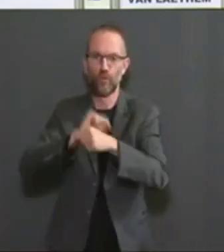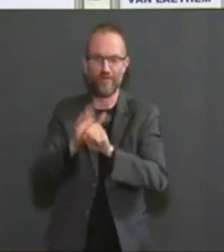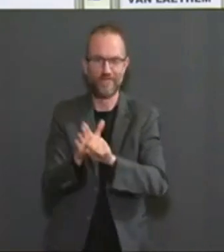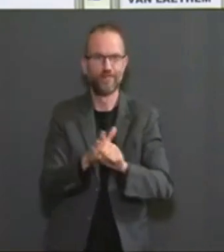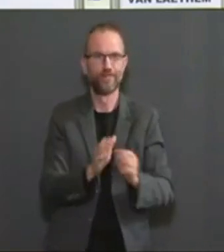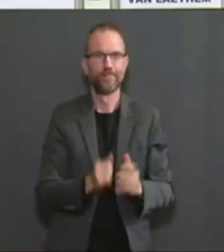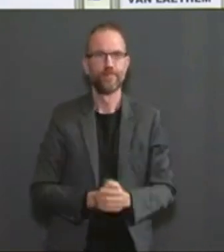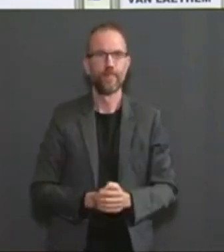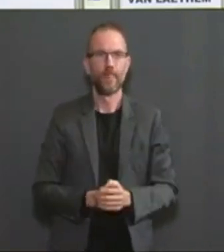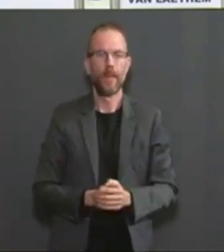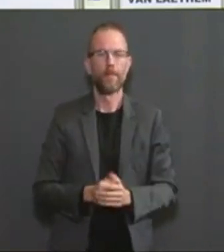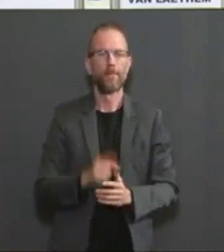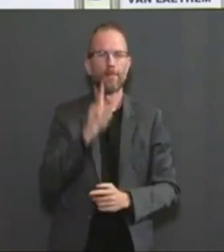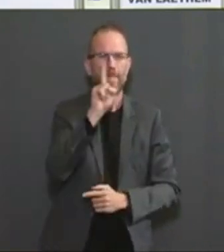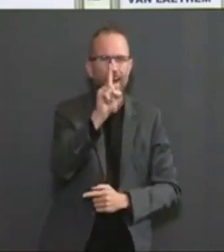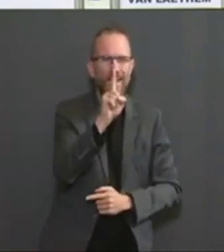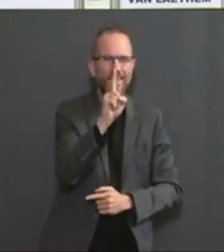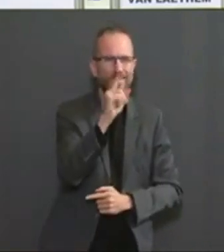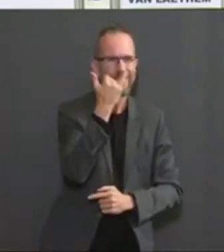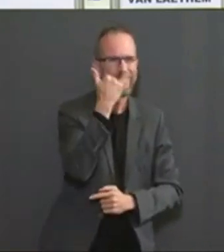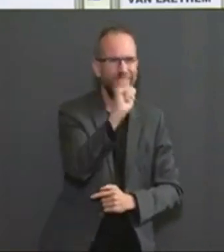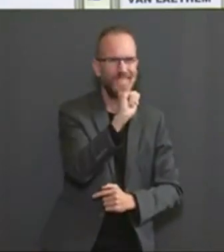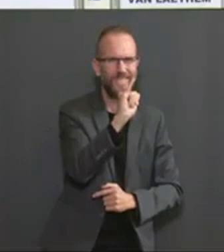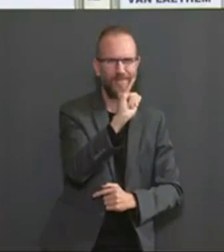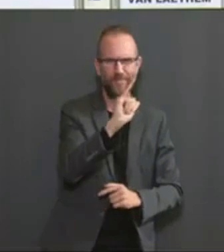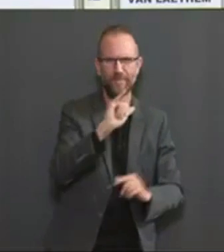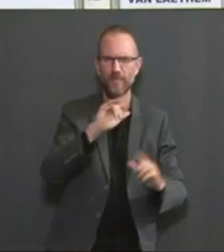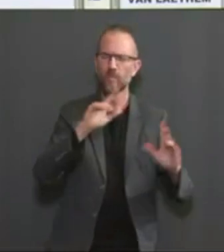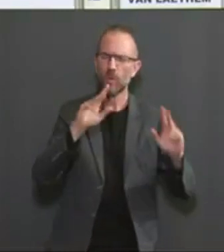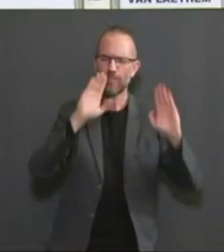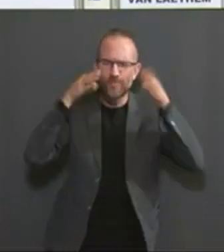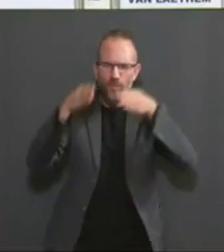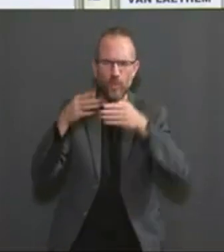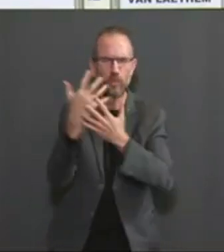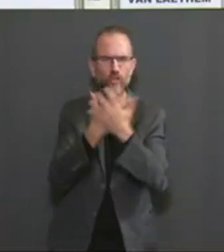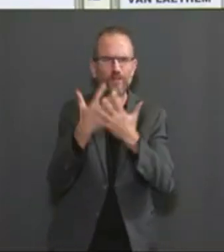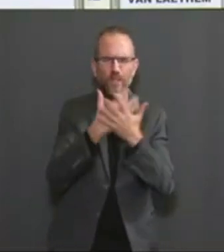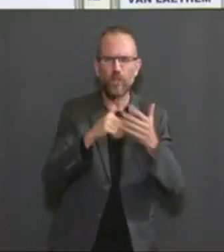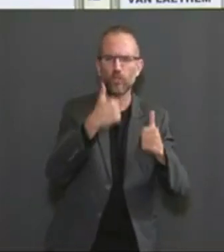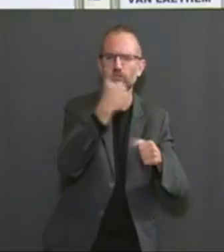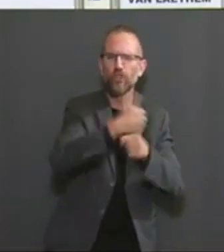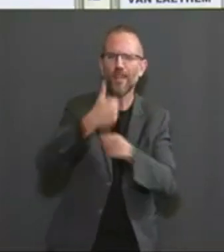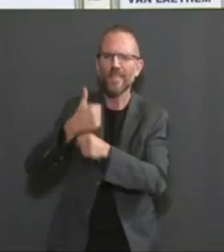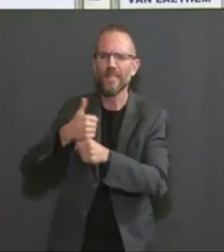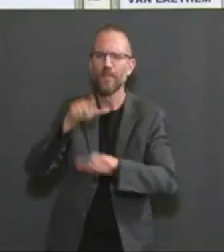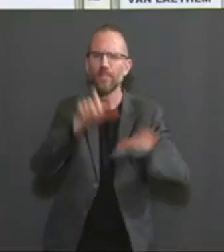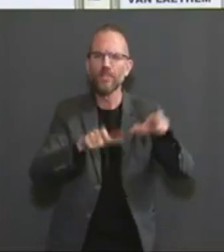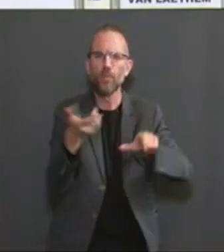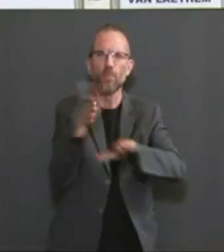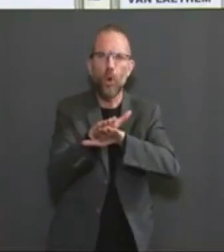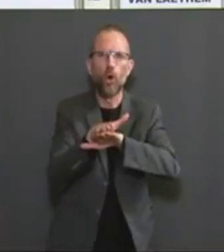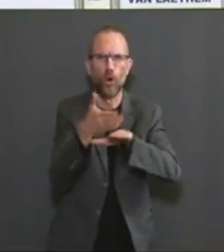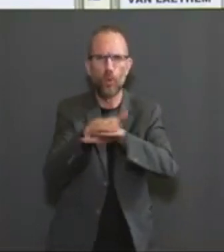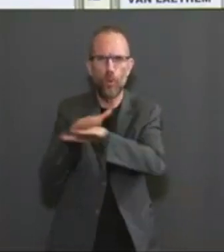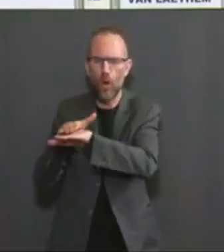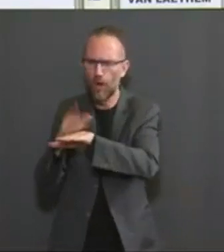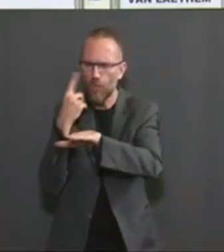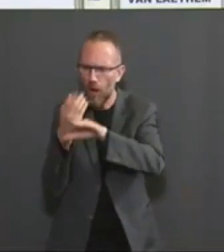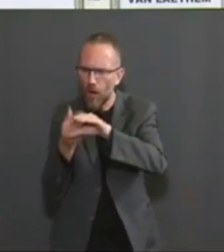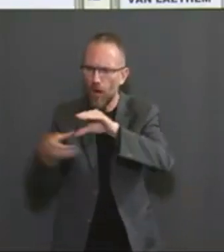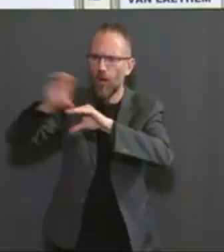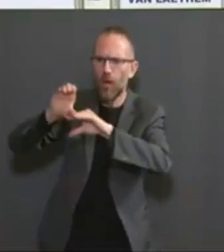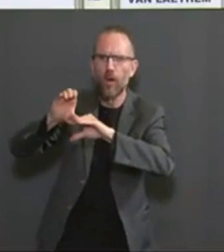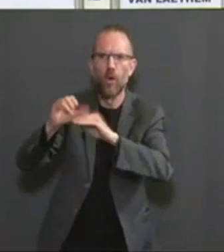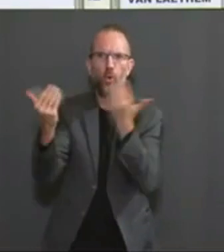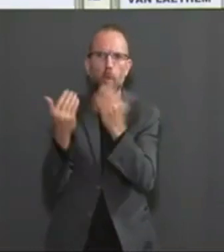on s'intéresse à la surmortalité à un moment de l'année, actuellement par exemple, on se rend compte que